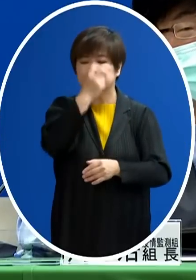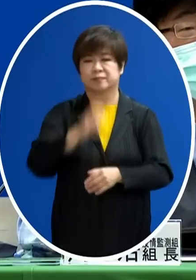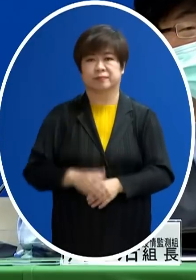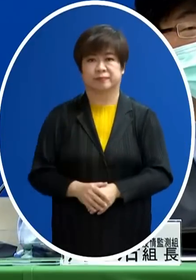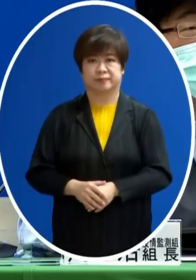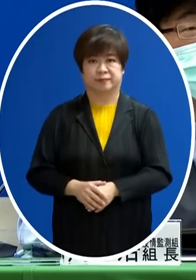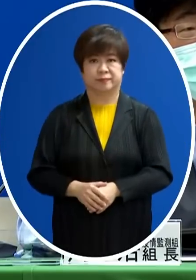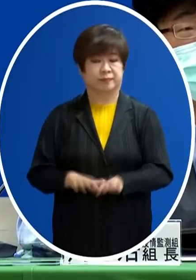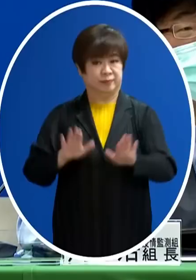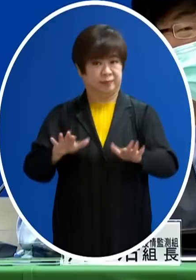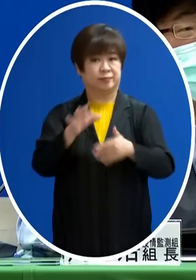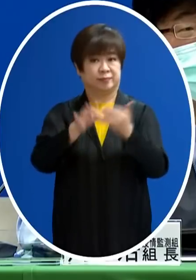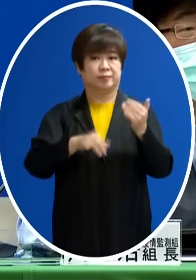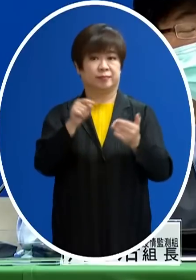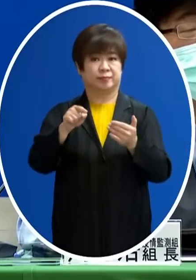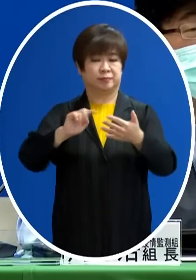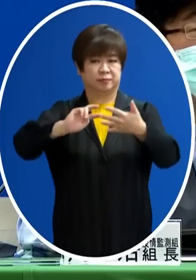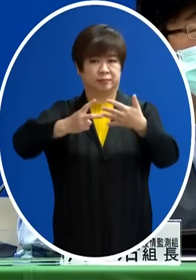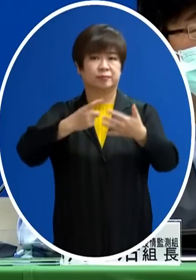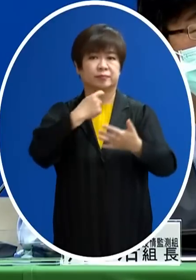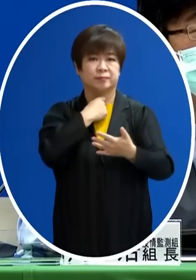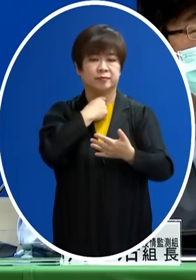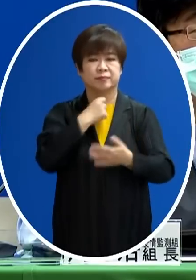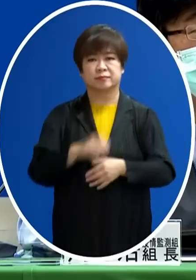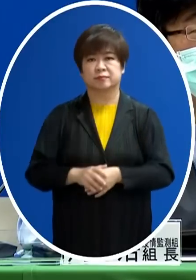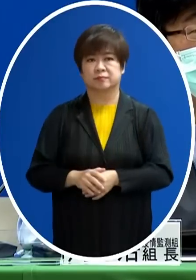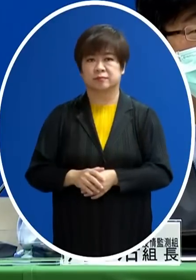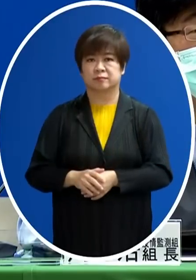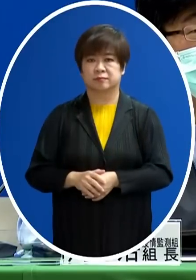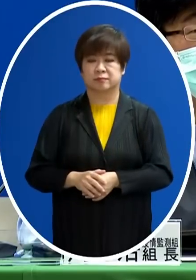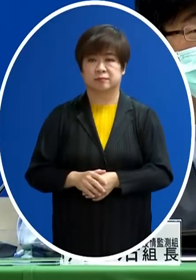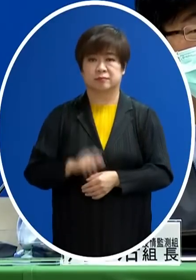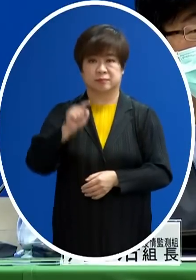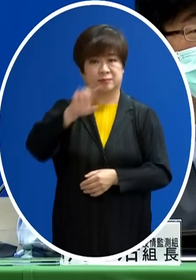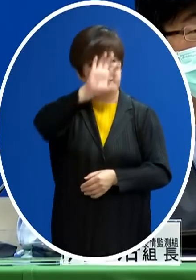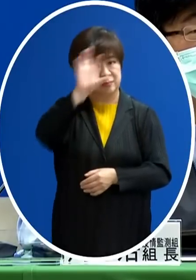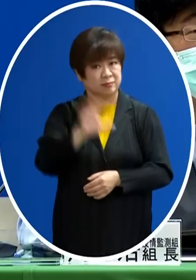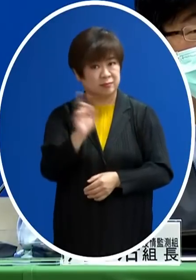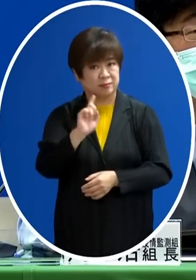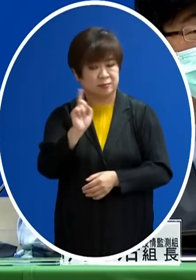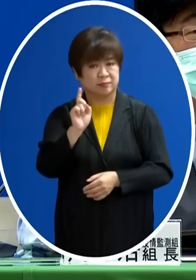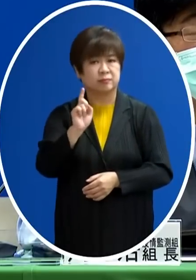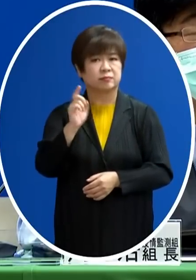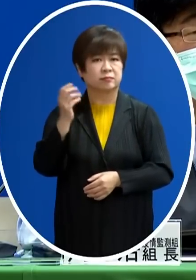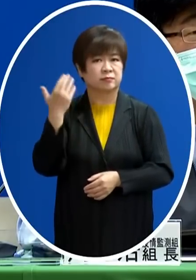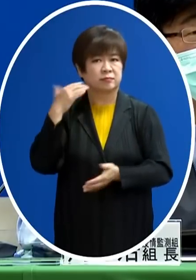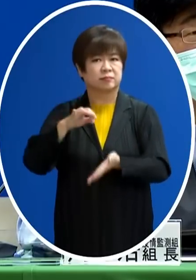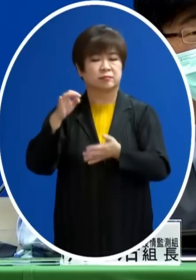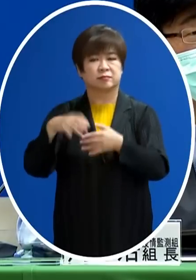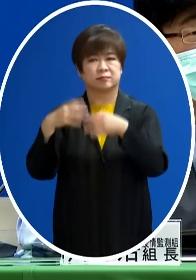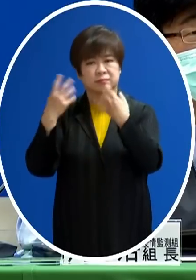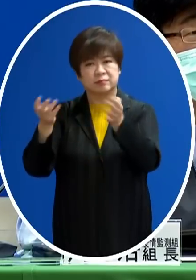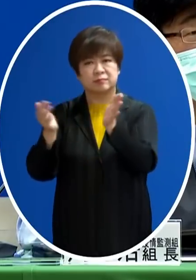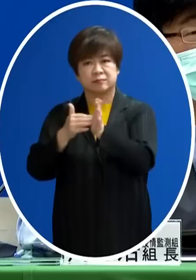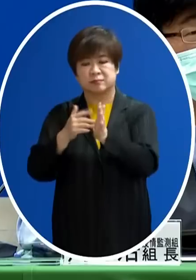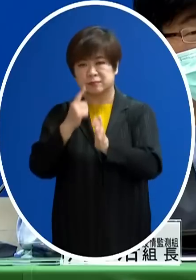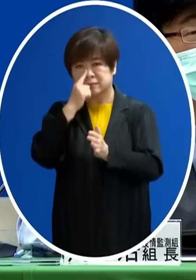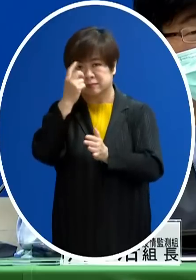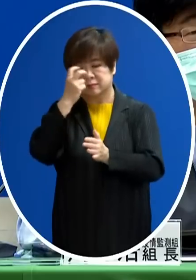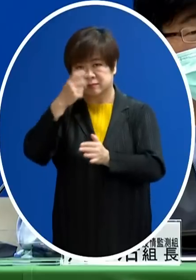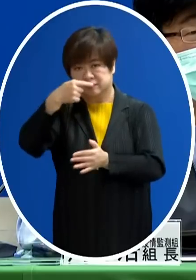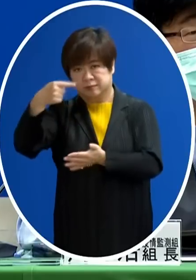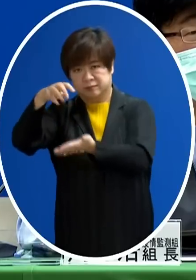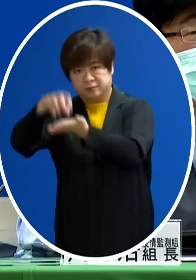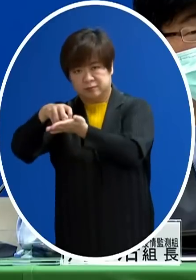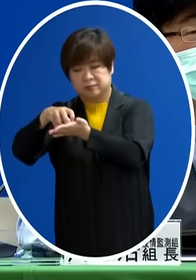件。现行来讲虽然有类似的一个规定，不过是沿用先前就是说必须是解隔有采检阴性